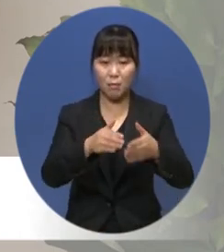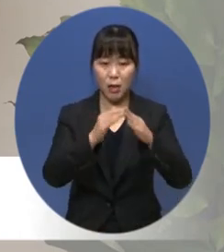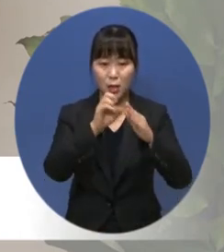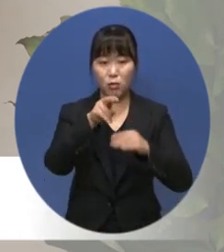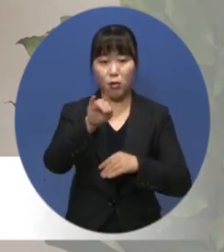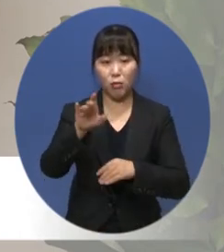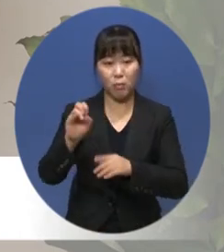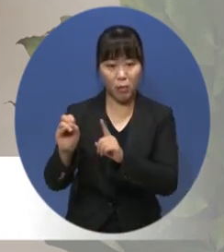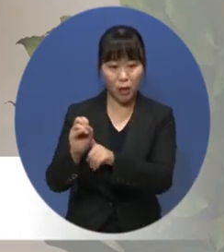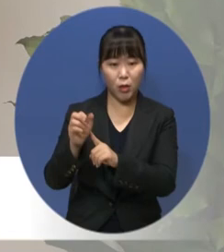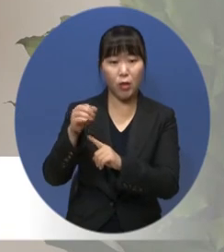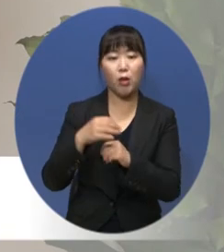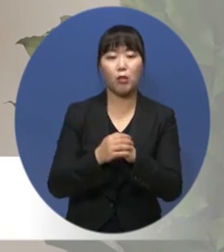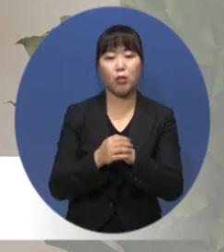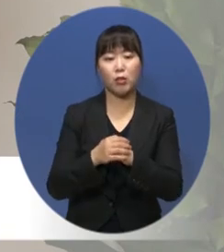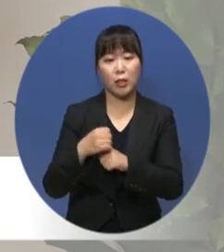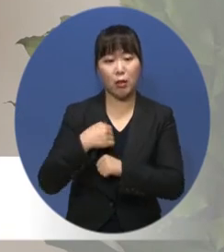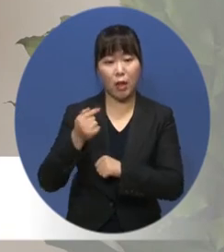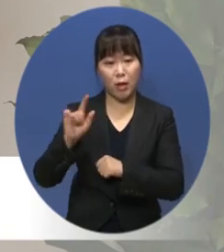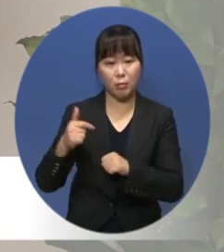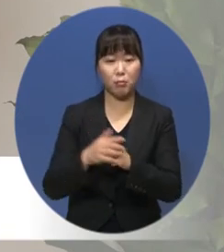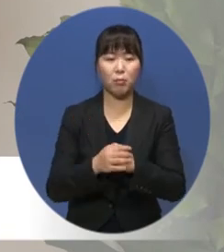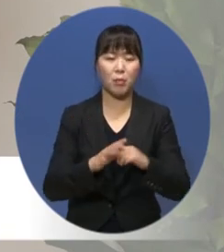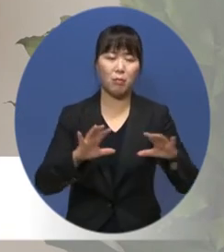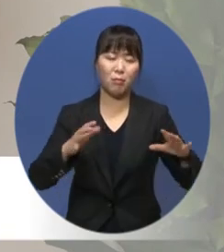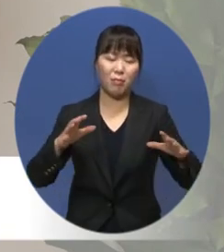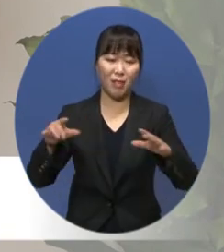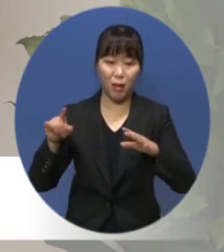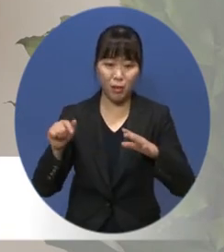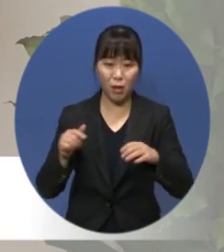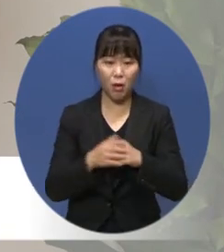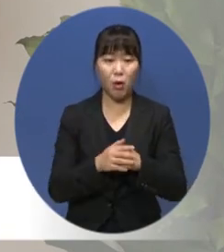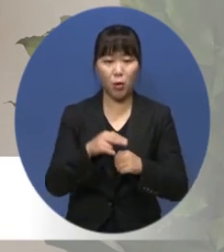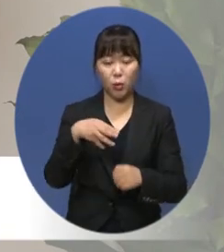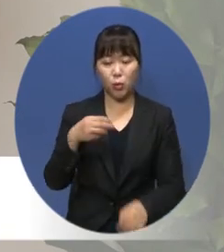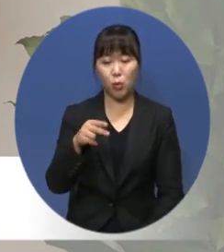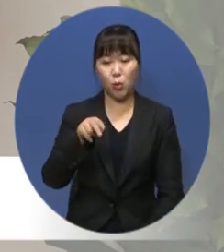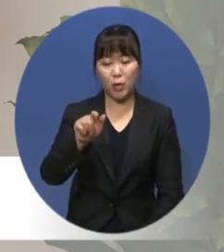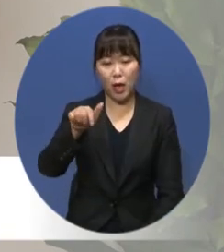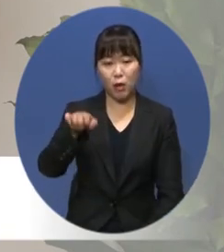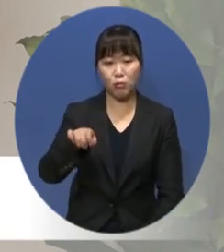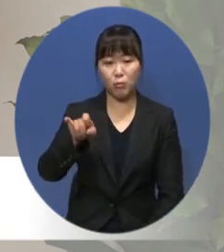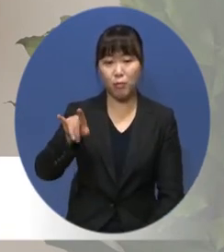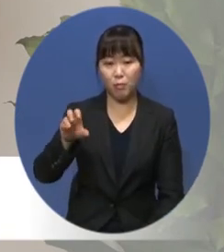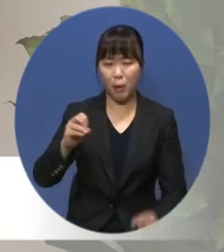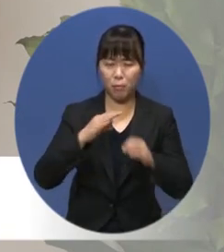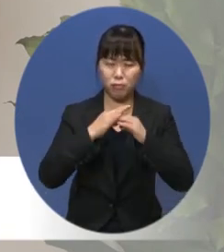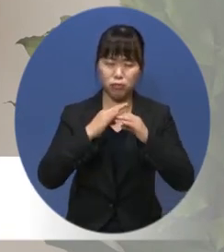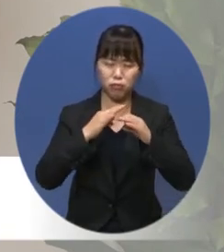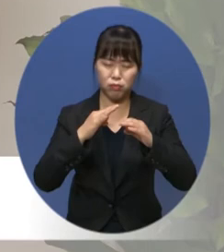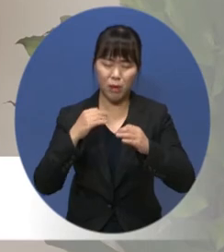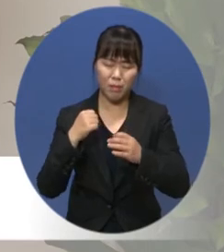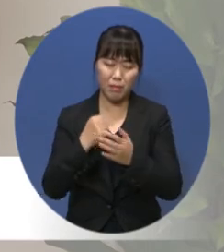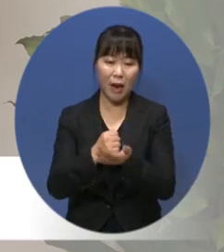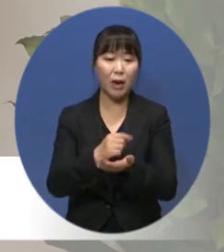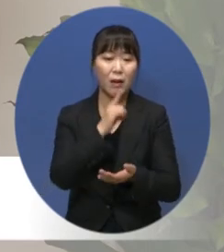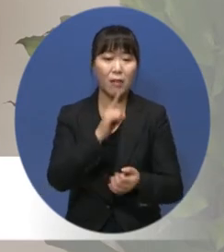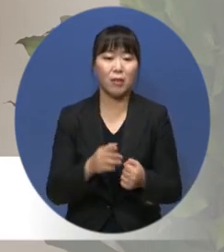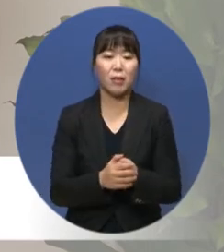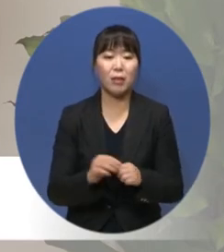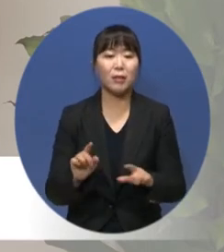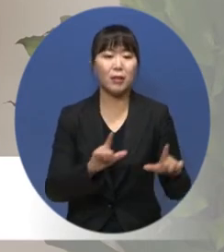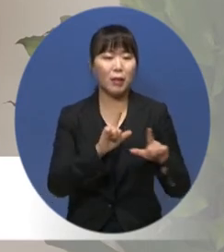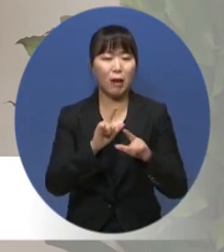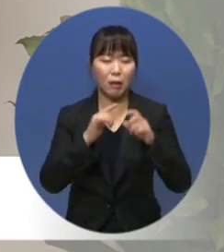2회에 있던 잘 못 하시는 세상에 널리 퍼진 고사성어 포 사고 괴물 외치며 탕 탕 입니다 3